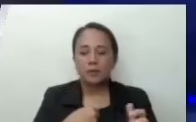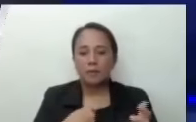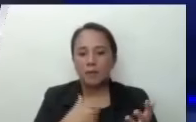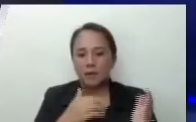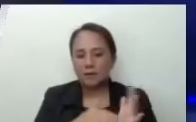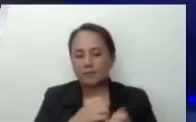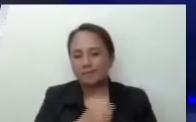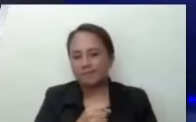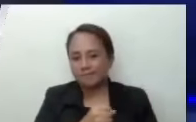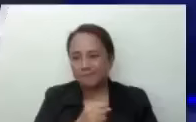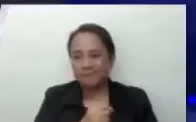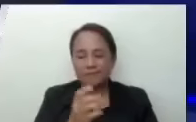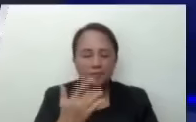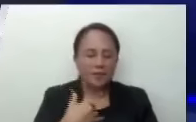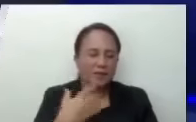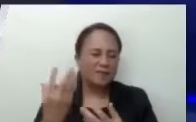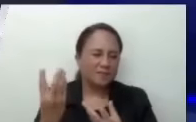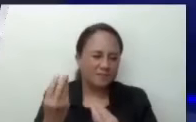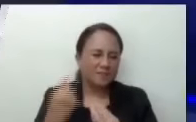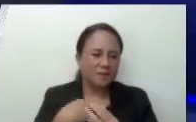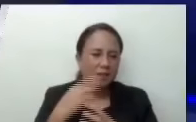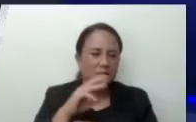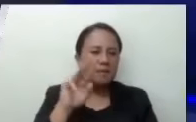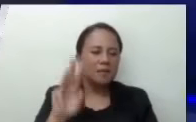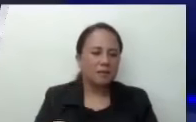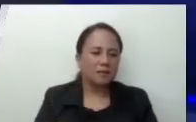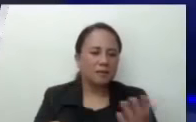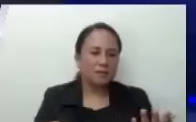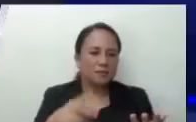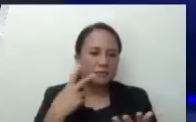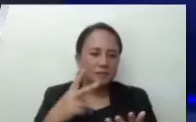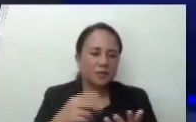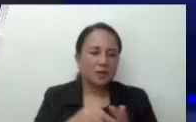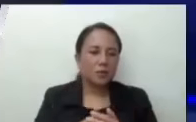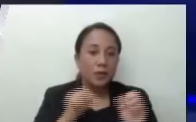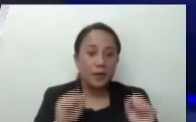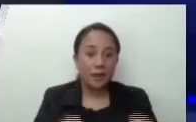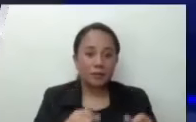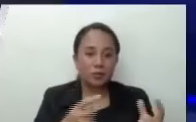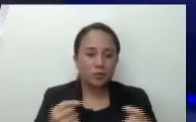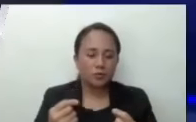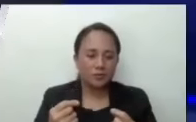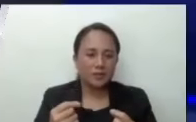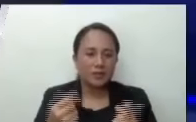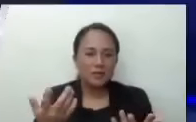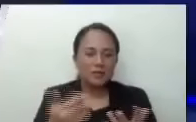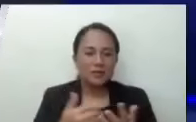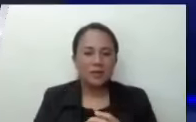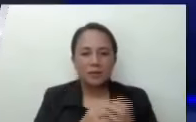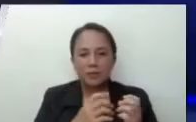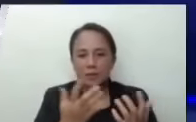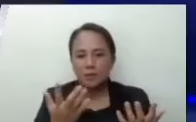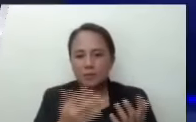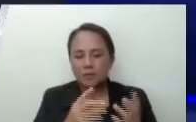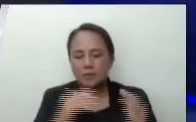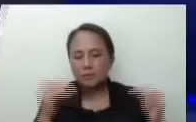iyan sa upgraded look ng Manila clock tower we can do this sa pamosong tore sa pagtutok ni